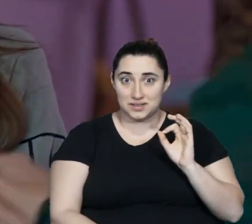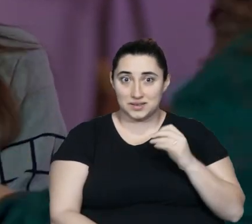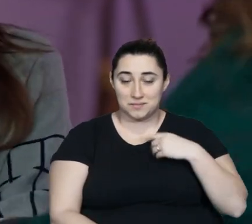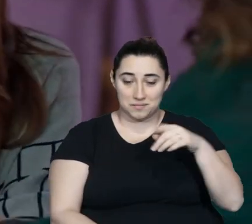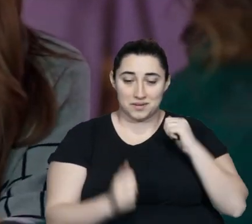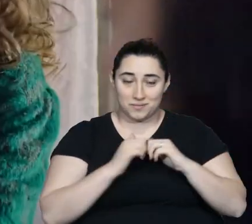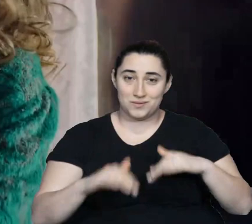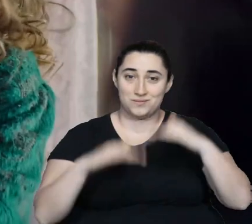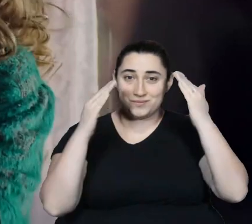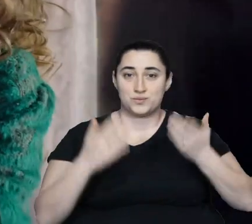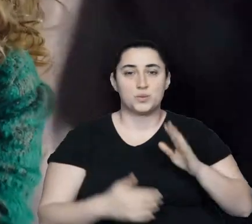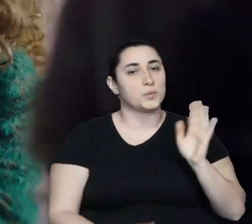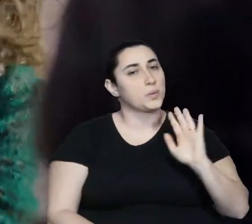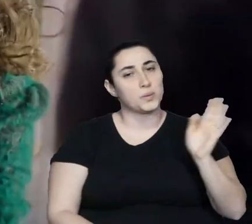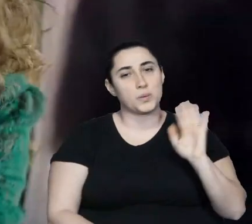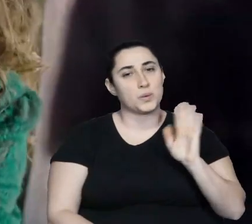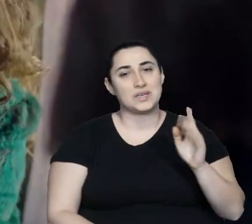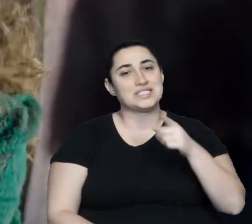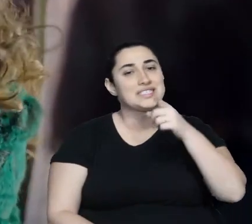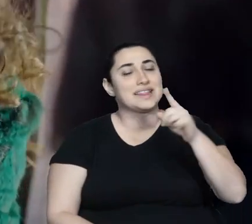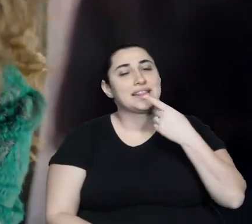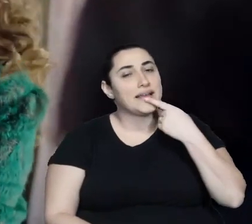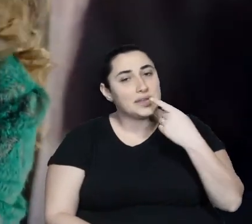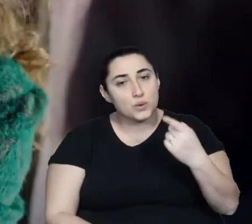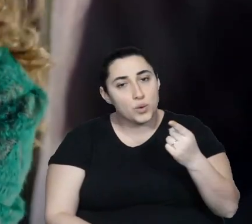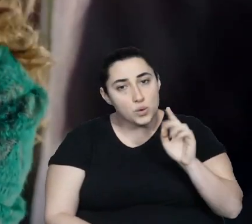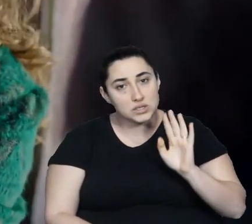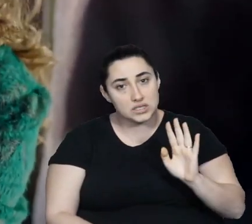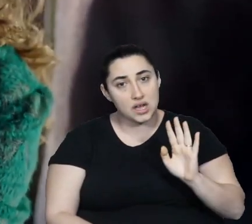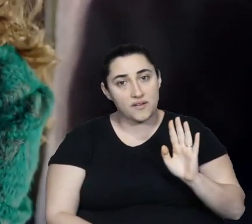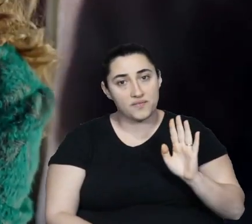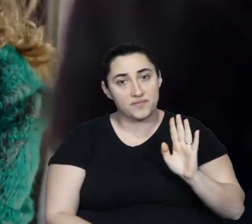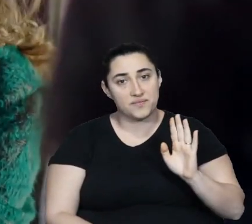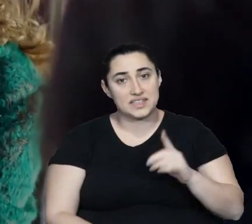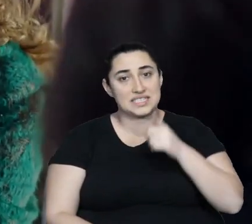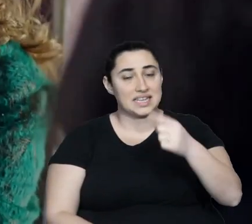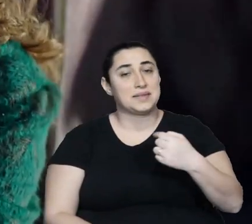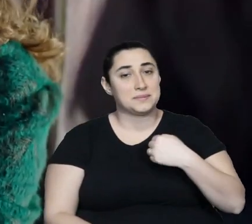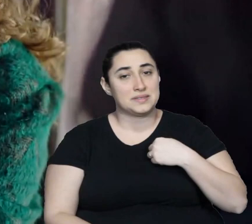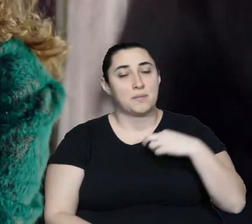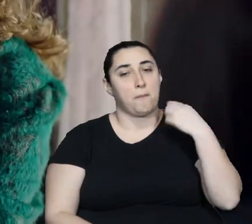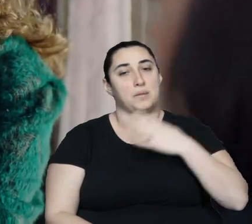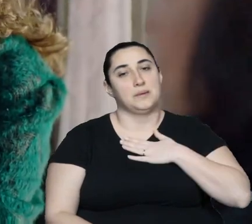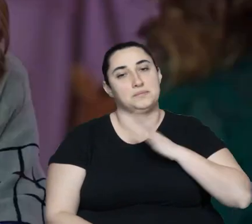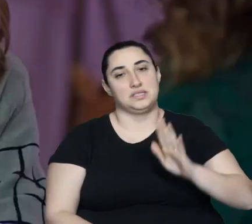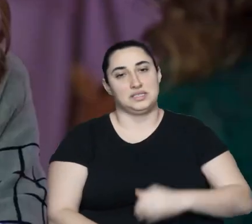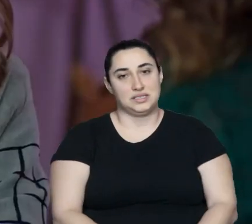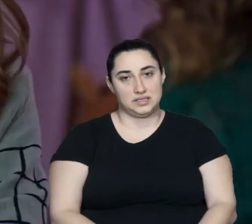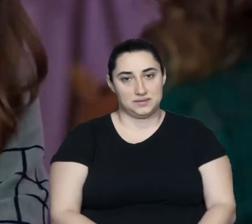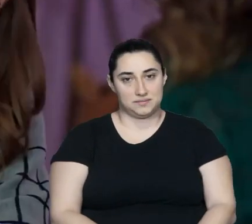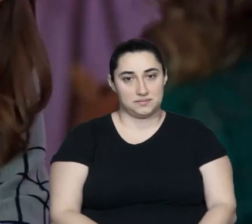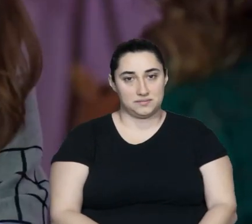Elimde büyüdünüz hepiniz. Yok yok. Sen ne dersen de. Sen bizim ablamızsın Nalan abla.